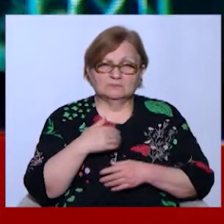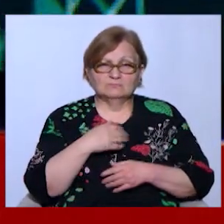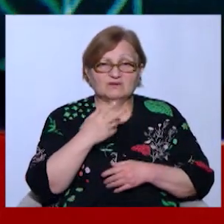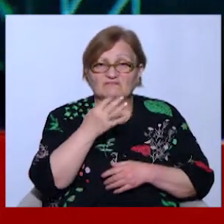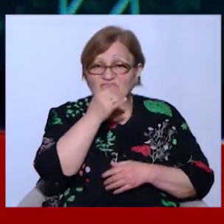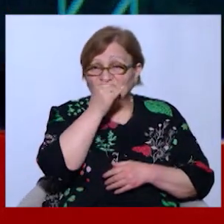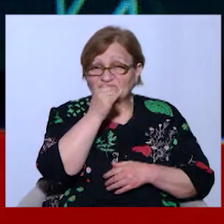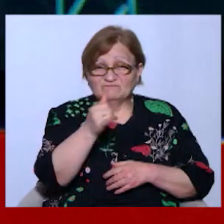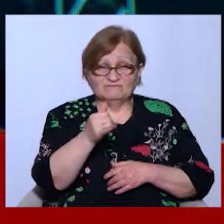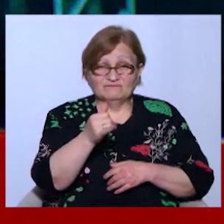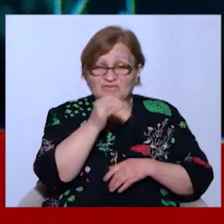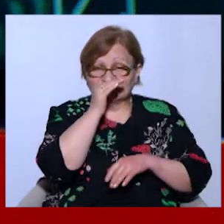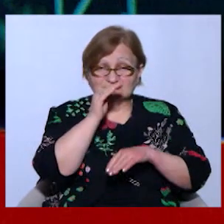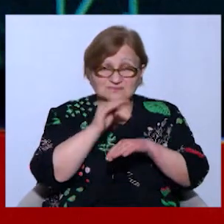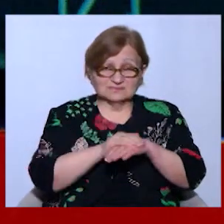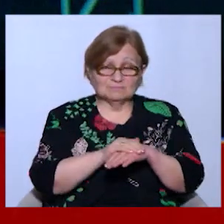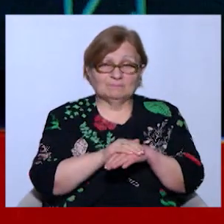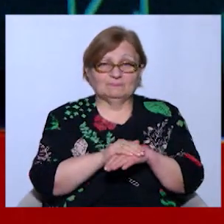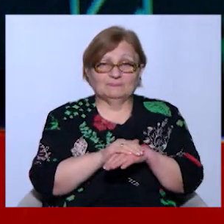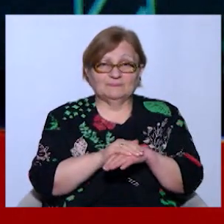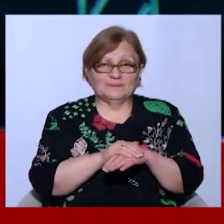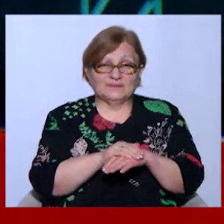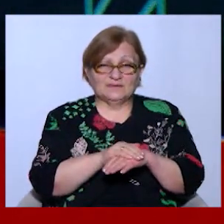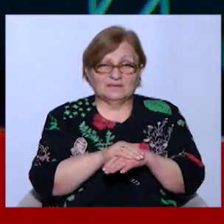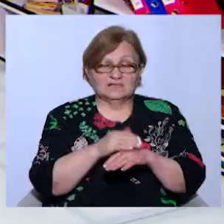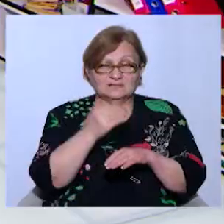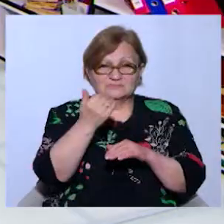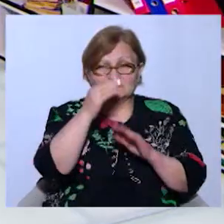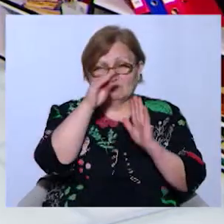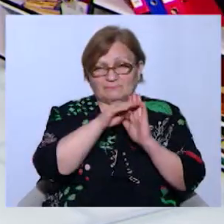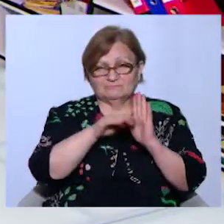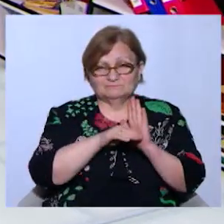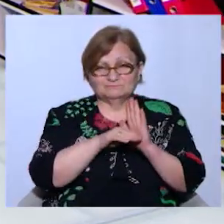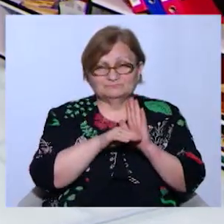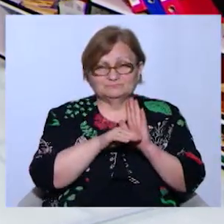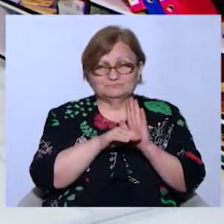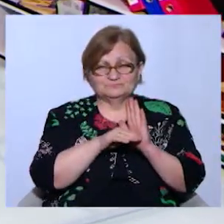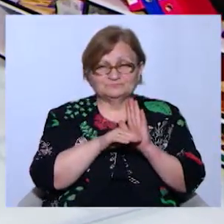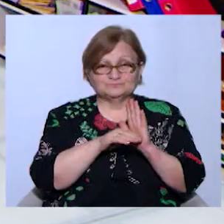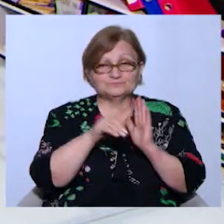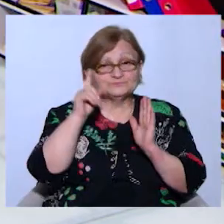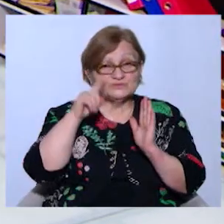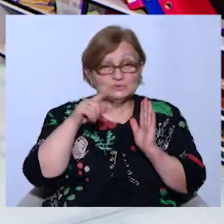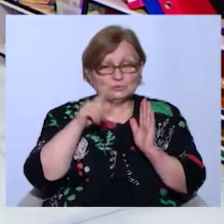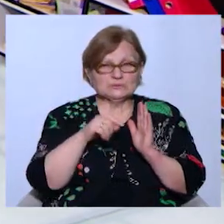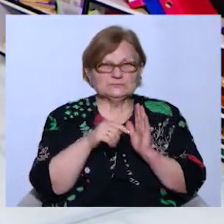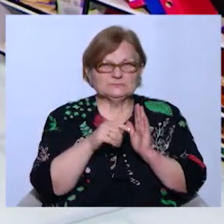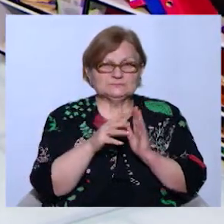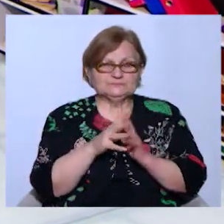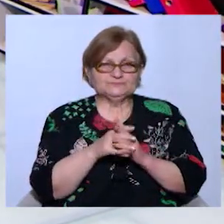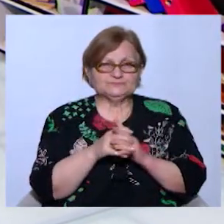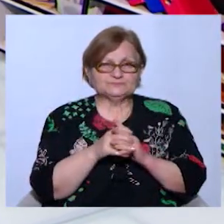ამას, ცოტა ცილდება და კარგად ცილდება სკოლის პროგრამას, ფარგლებს. ვიცოდეთ